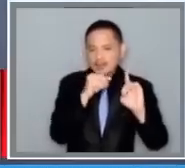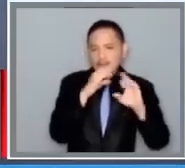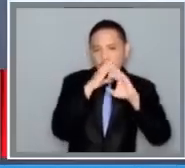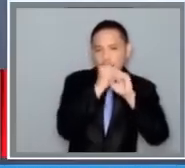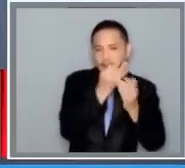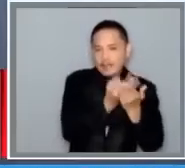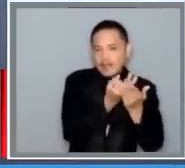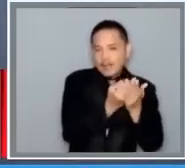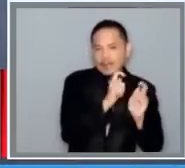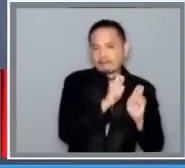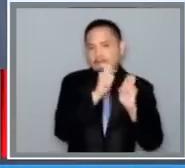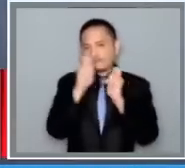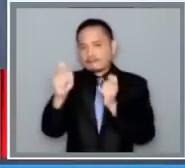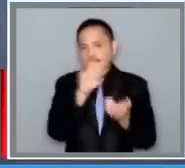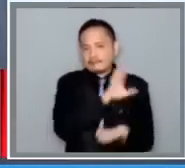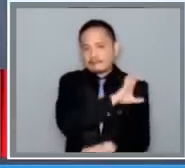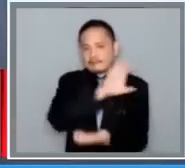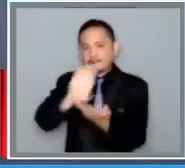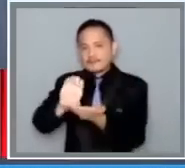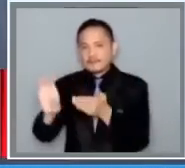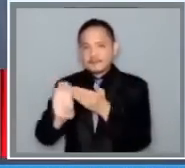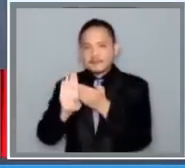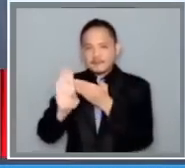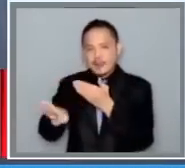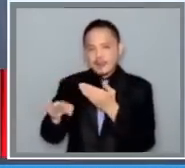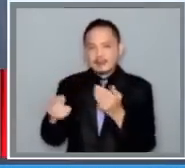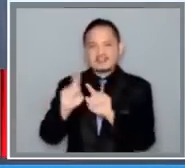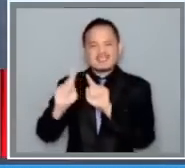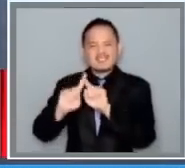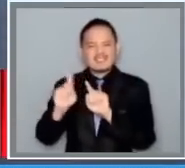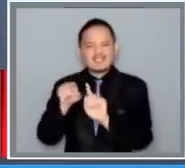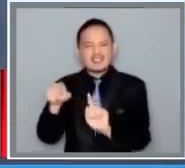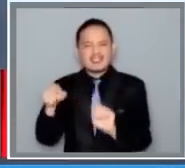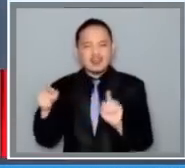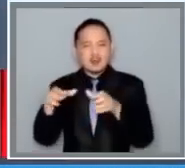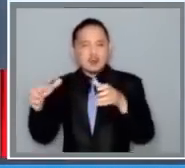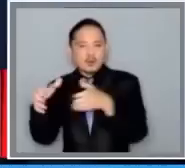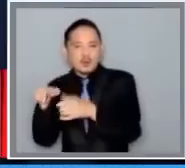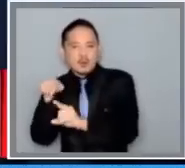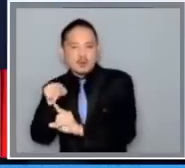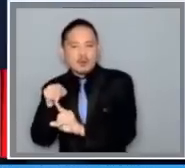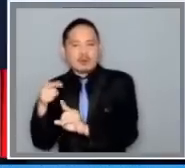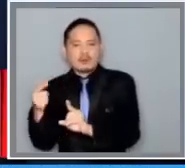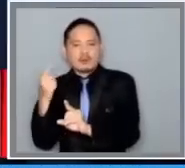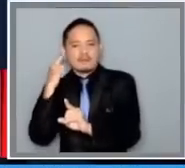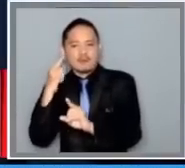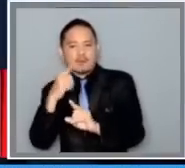ang pondo sa mga ahensyang humaharap sa mga agresibong aksyon ng China sa West